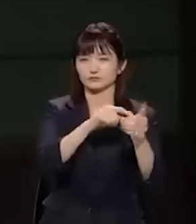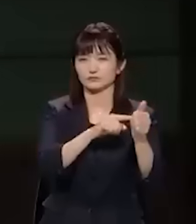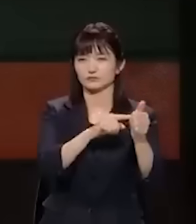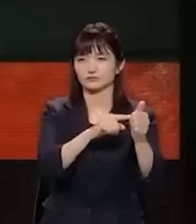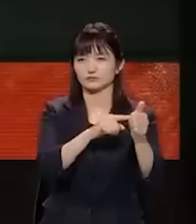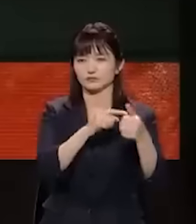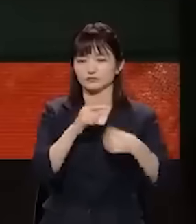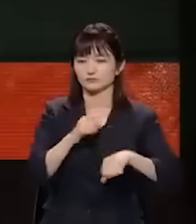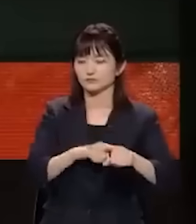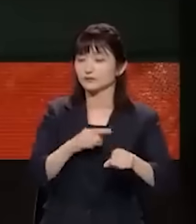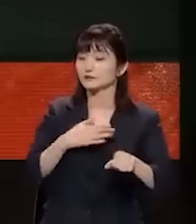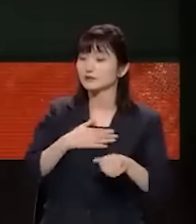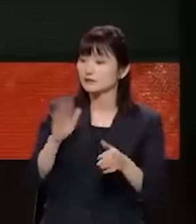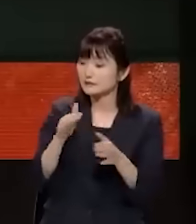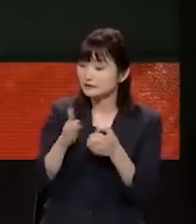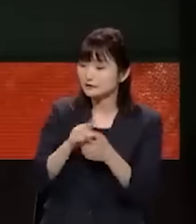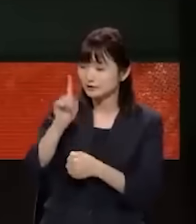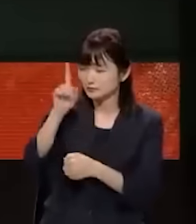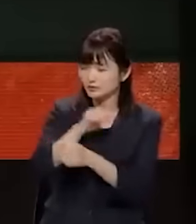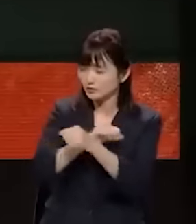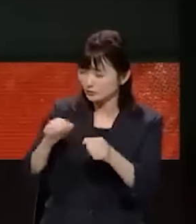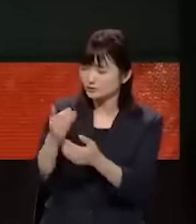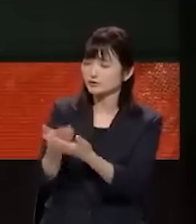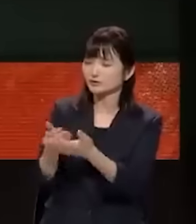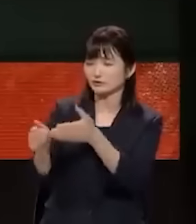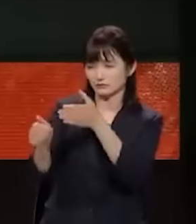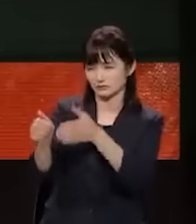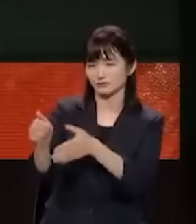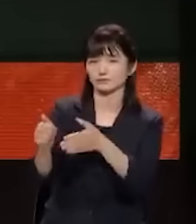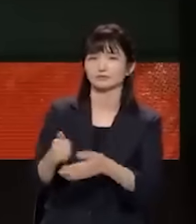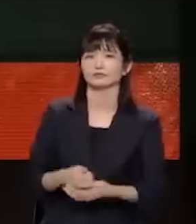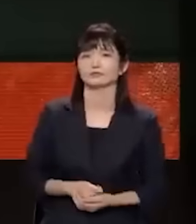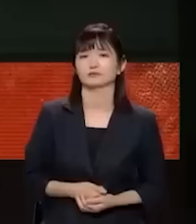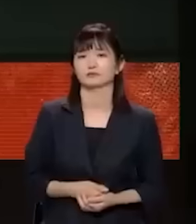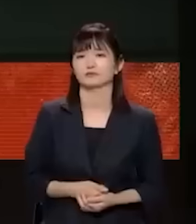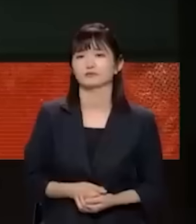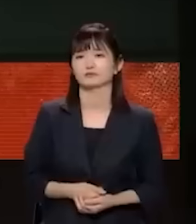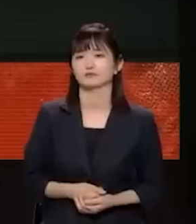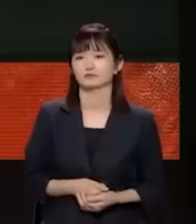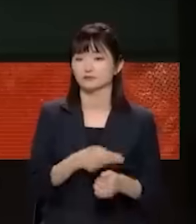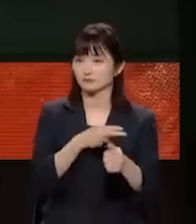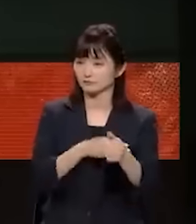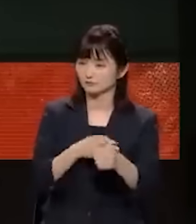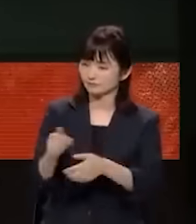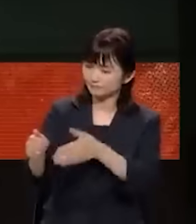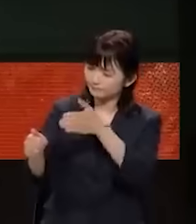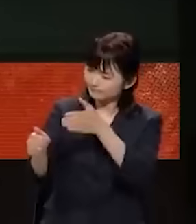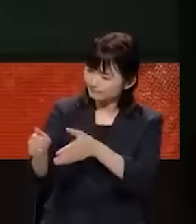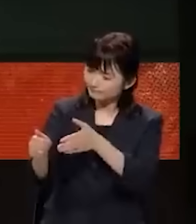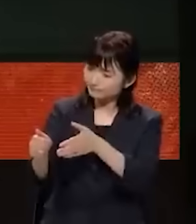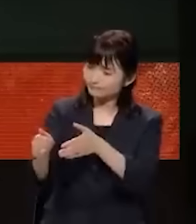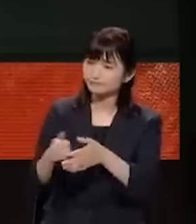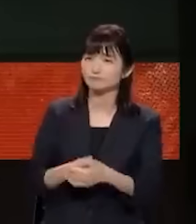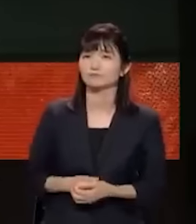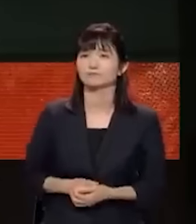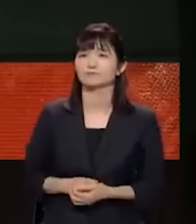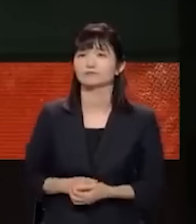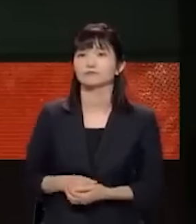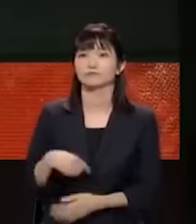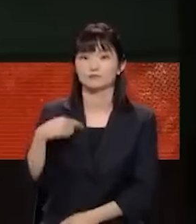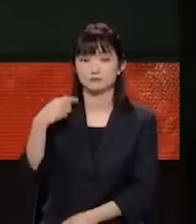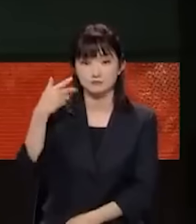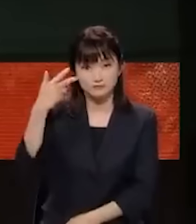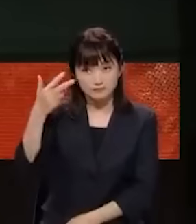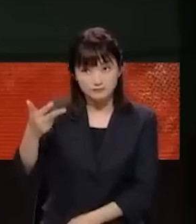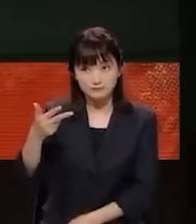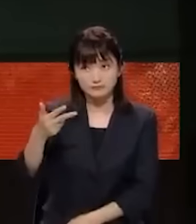재학생이잖아요 어머니 한 번만 선처를 좀 부탁드립니다 이런 얘기를 했다고 합니다 교사가 이렇게까지 나섰던 건데 그런데 그 바로 다음